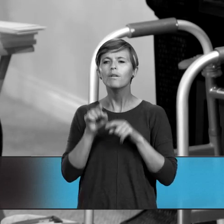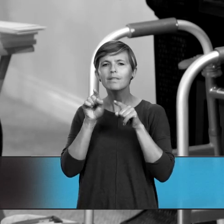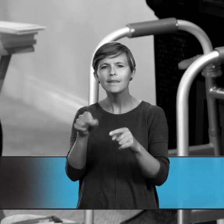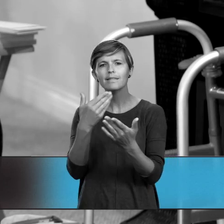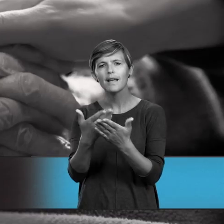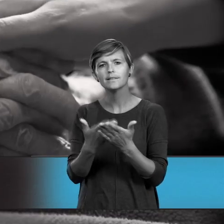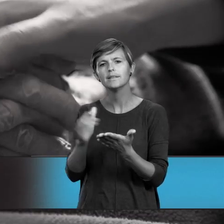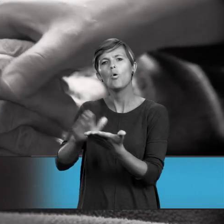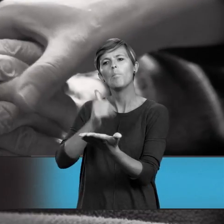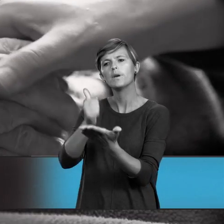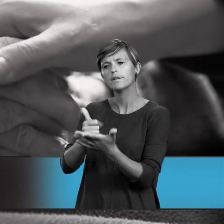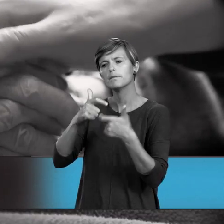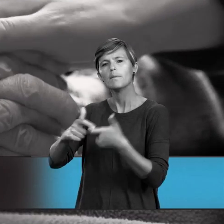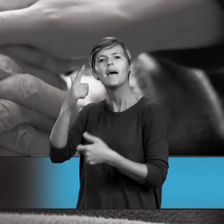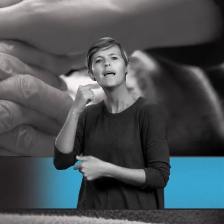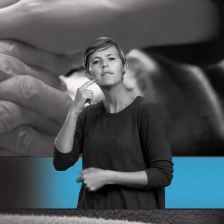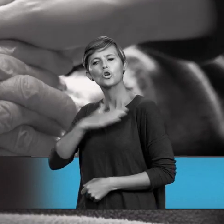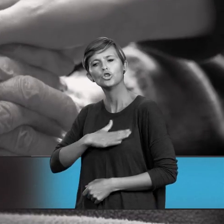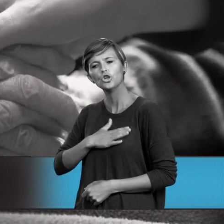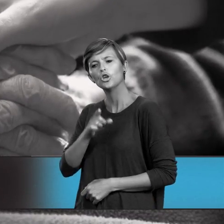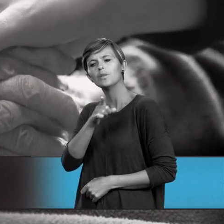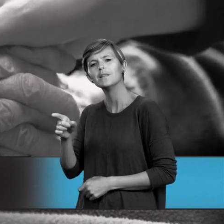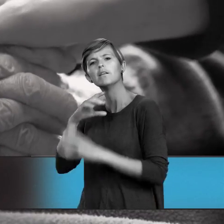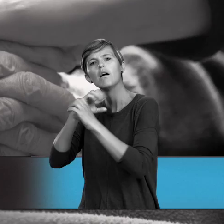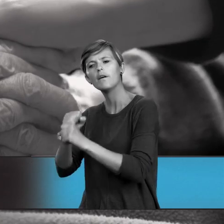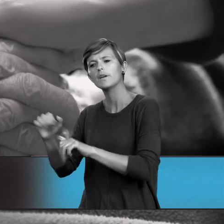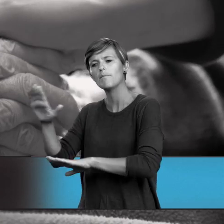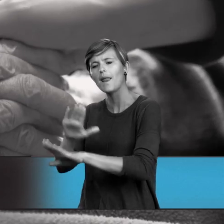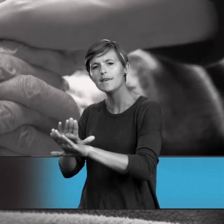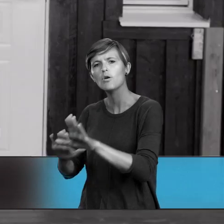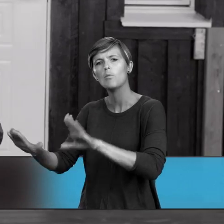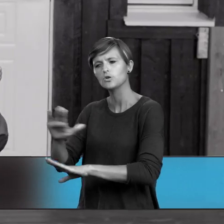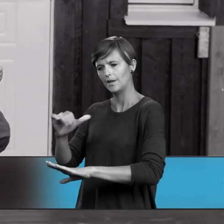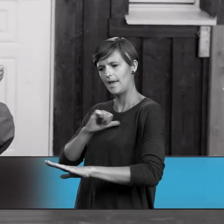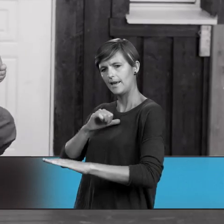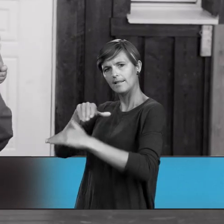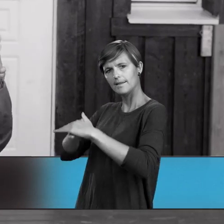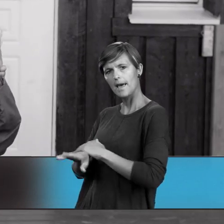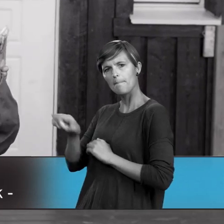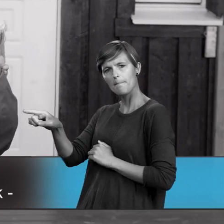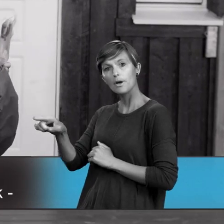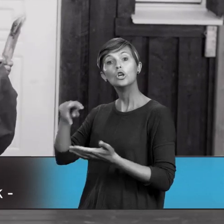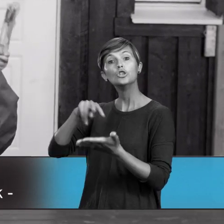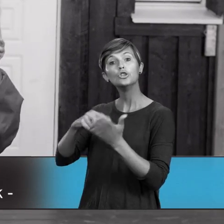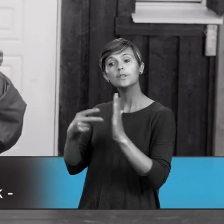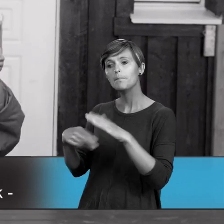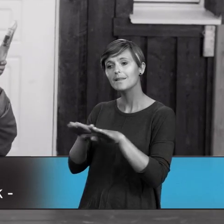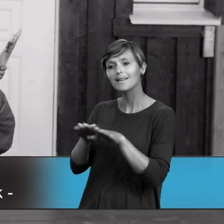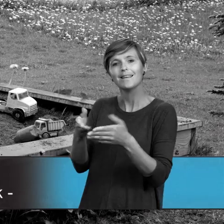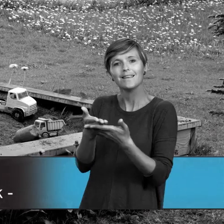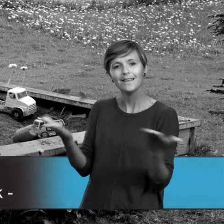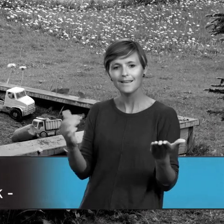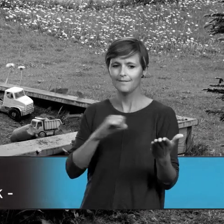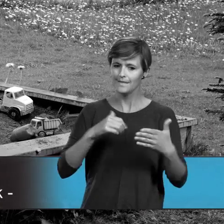er tjenester som er opprettet for eldre og syke som er avhengig av pleie og omsorg i sitt eget hjem. Systemet tilrettelegger ikke for